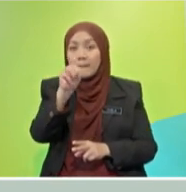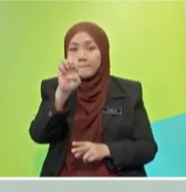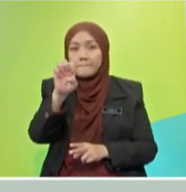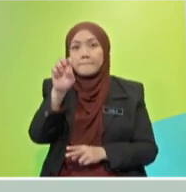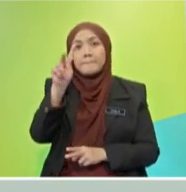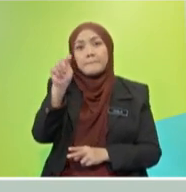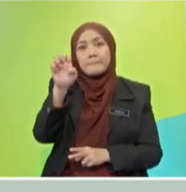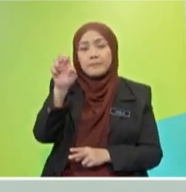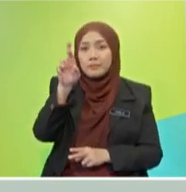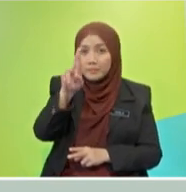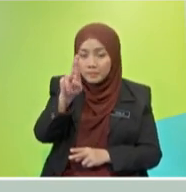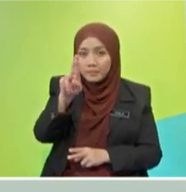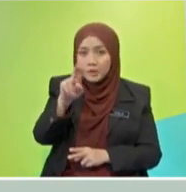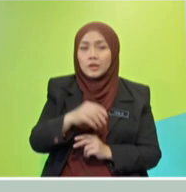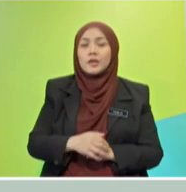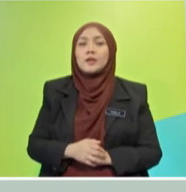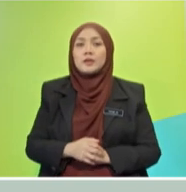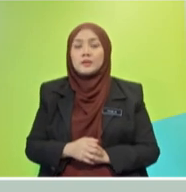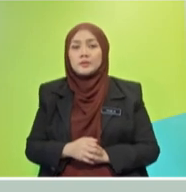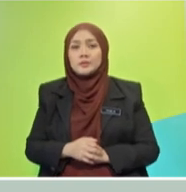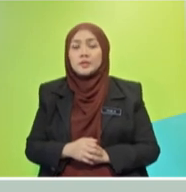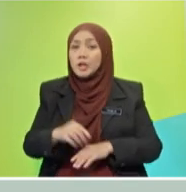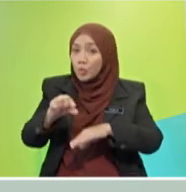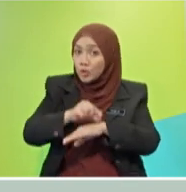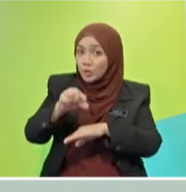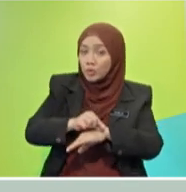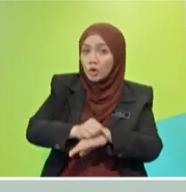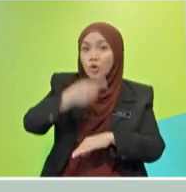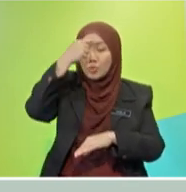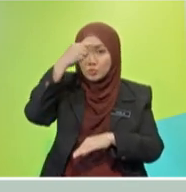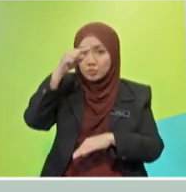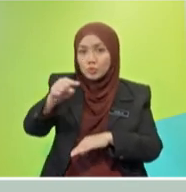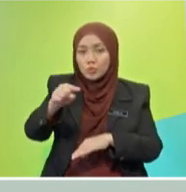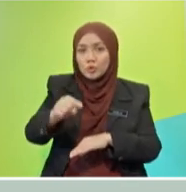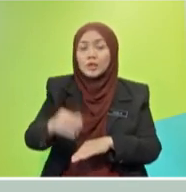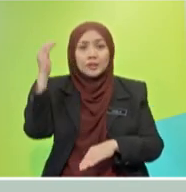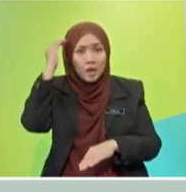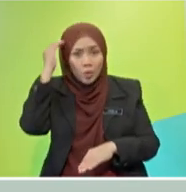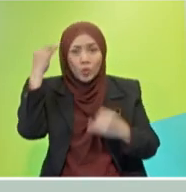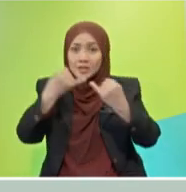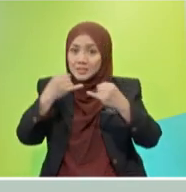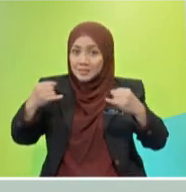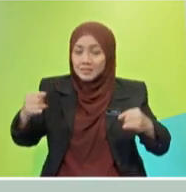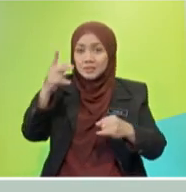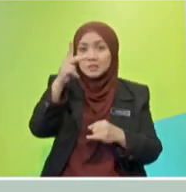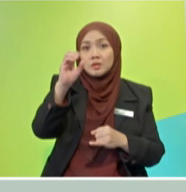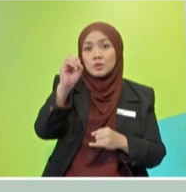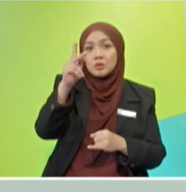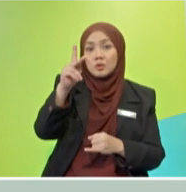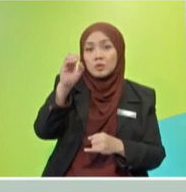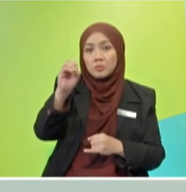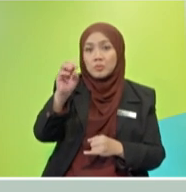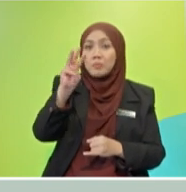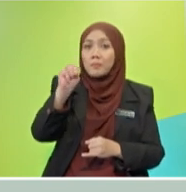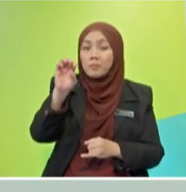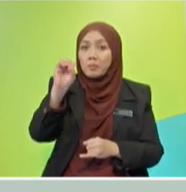peringkat kematangan pakai penuaian sesuatu jenis komoditi community ialah hasil yang dikehendaki di